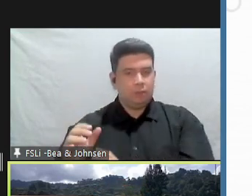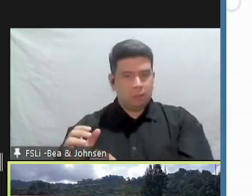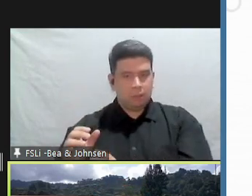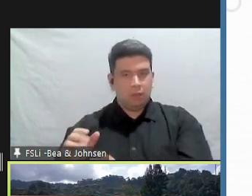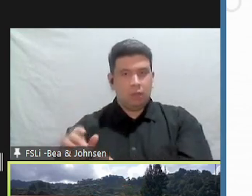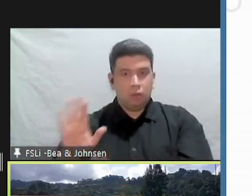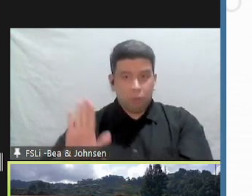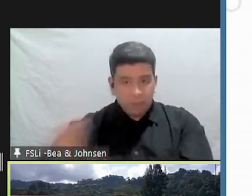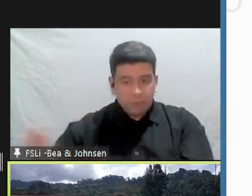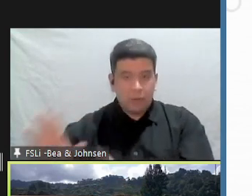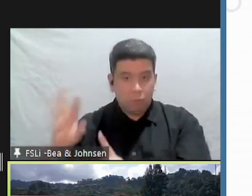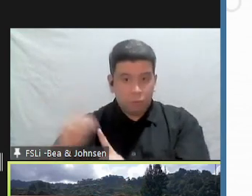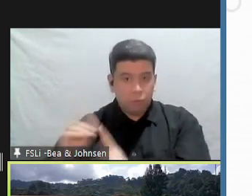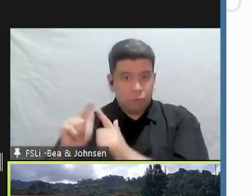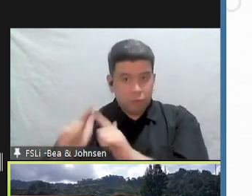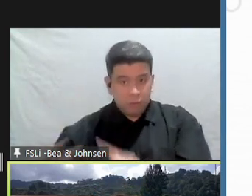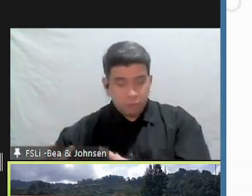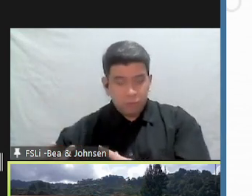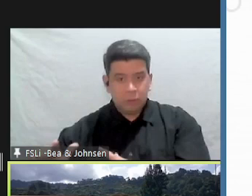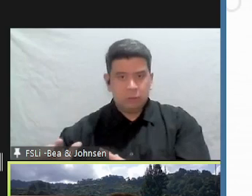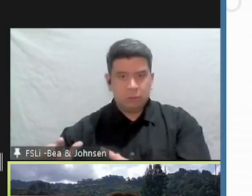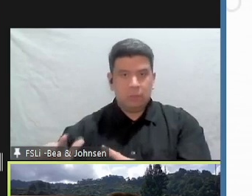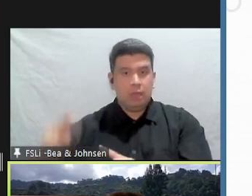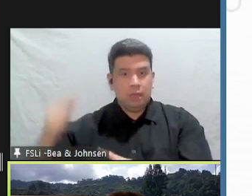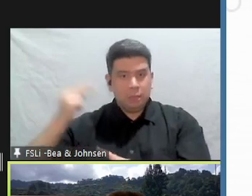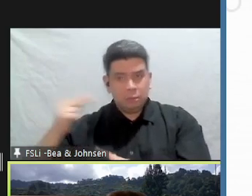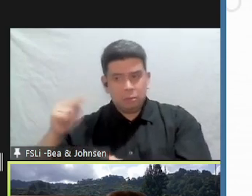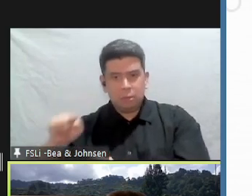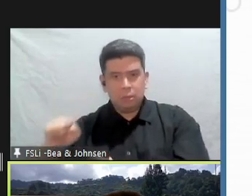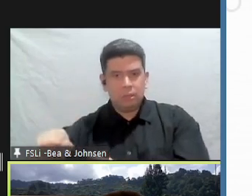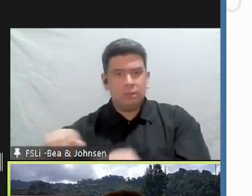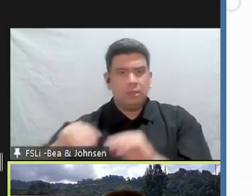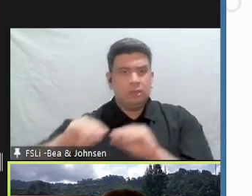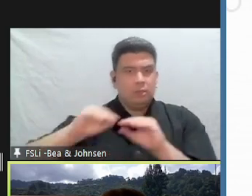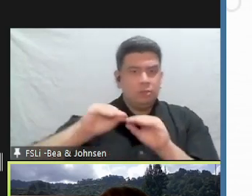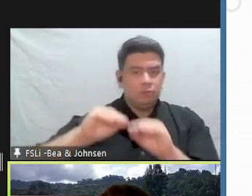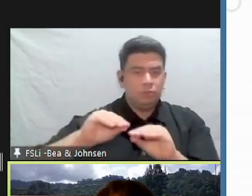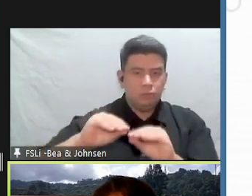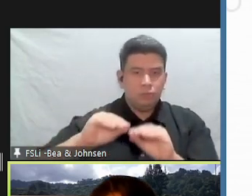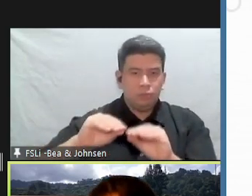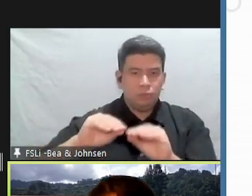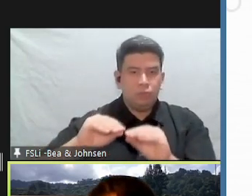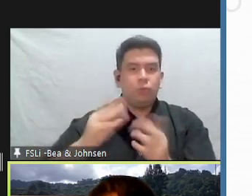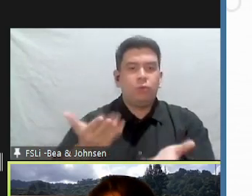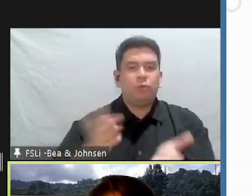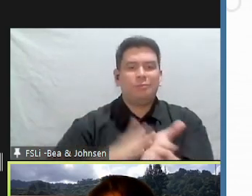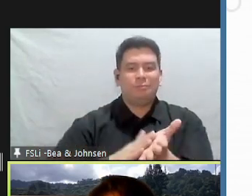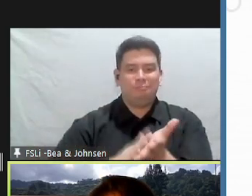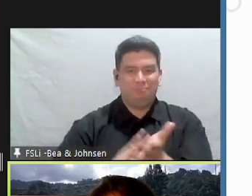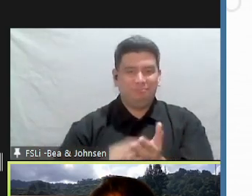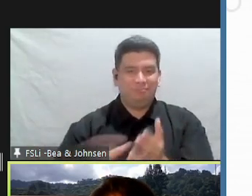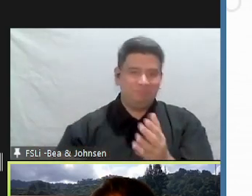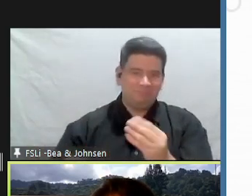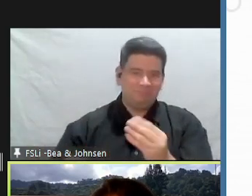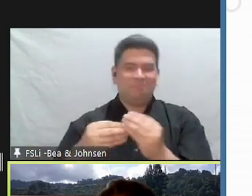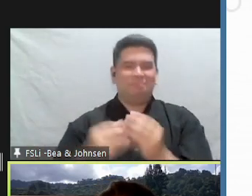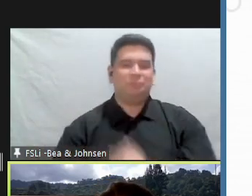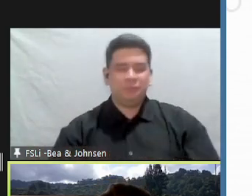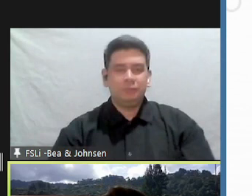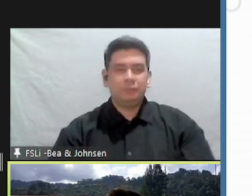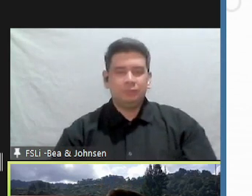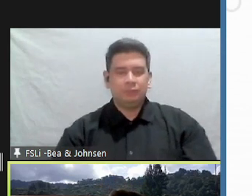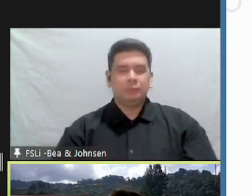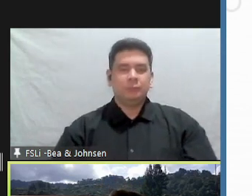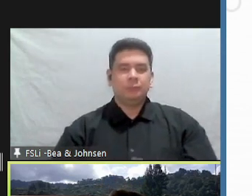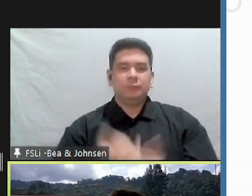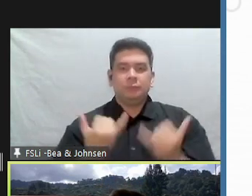At meron silang karapatan na mamuno na magdesisyon kung ano ang dapat sa kanila. So nakita natin